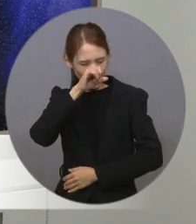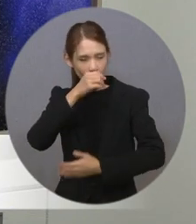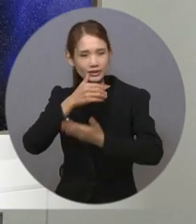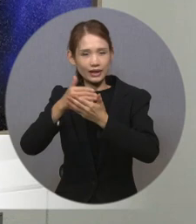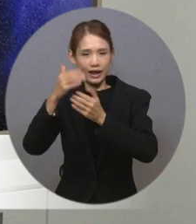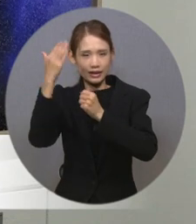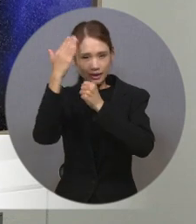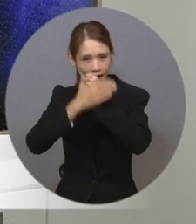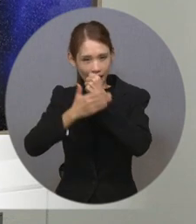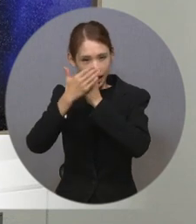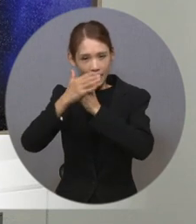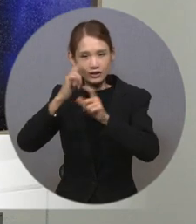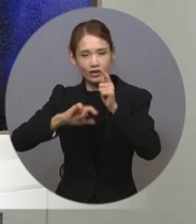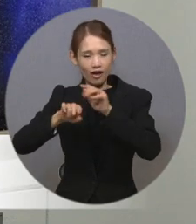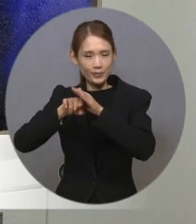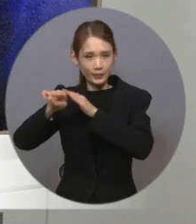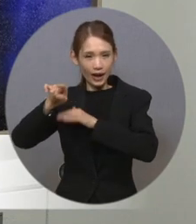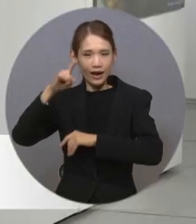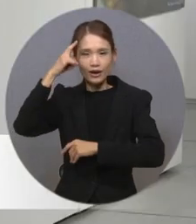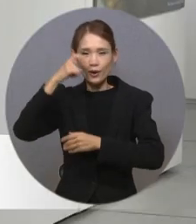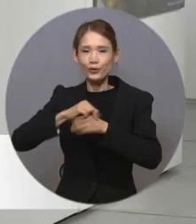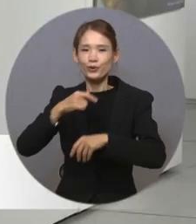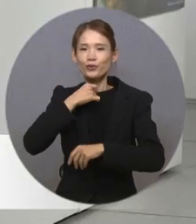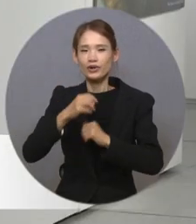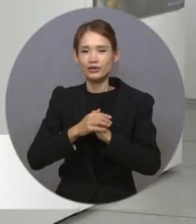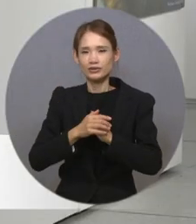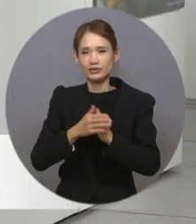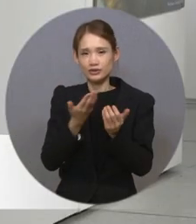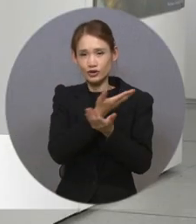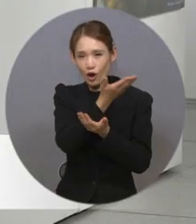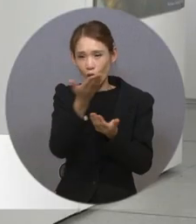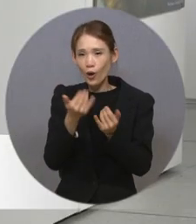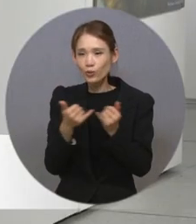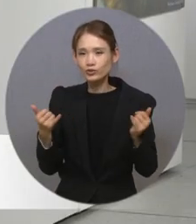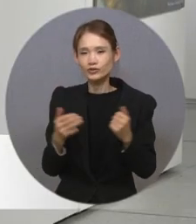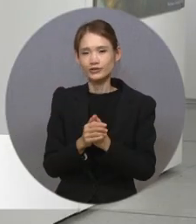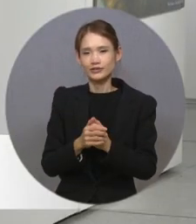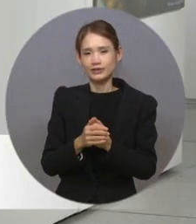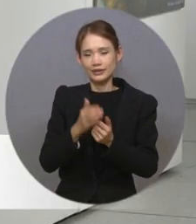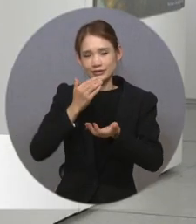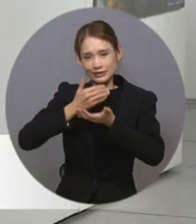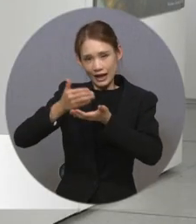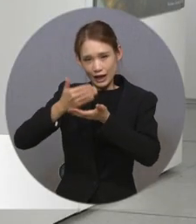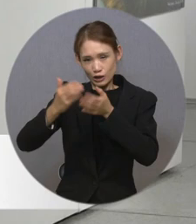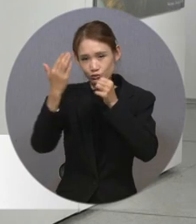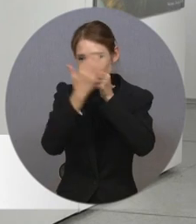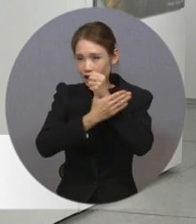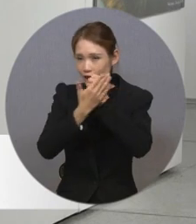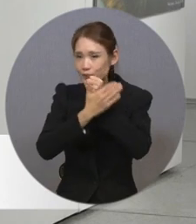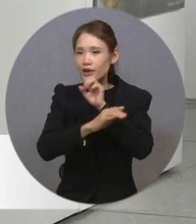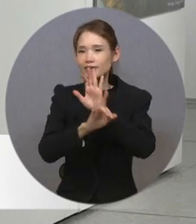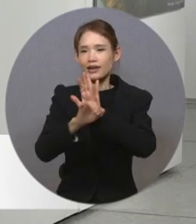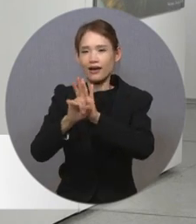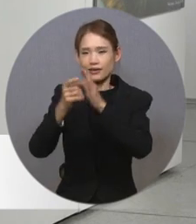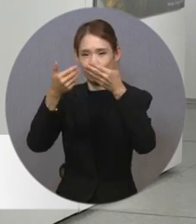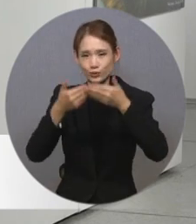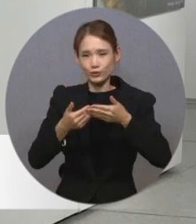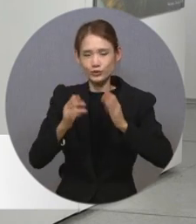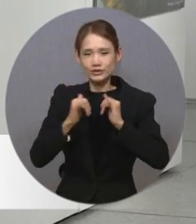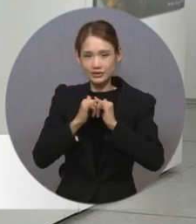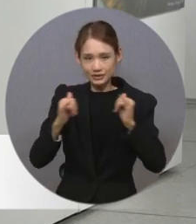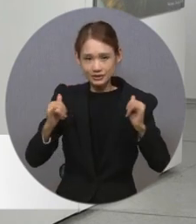작품으로 더 나아가시기를 기원드리겠습니다. 작가 여러분들의 작품들을 전시해 주시고 우리 시민